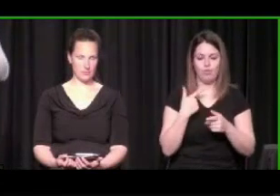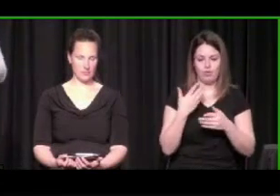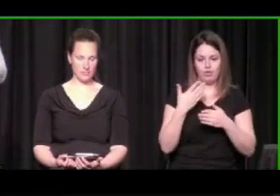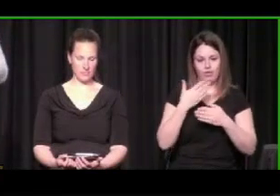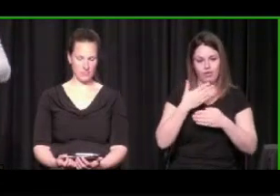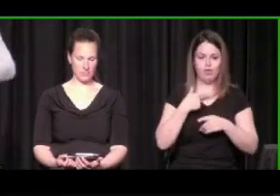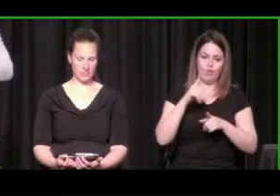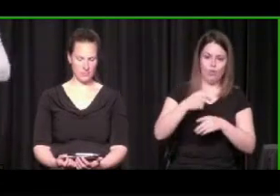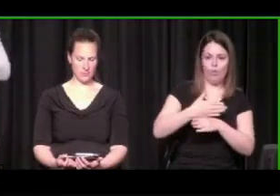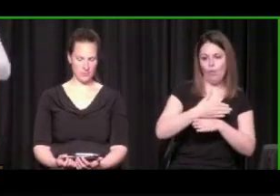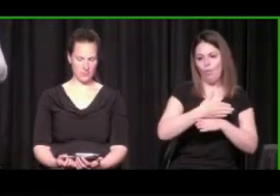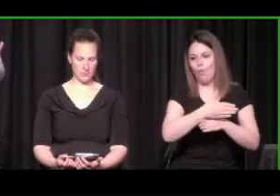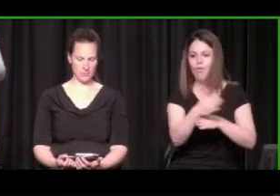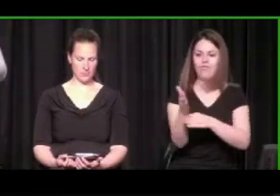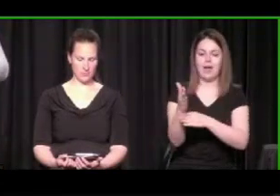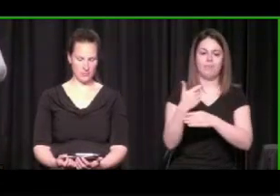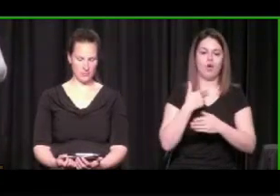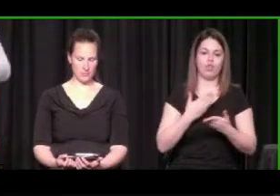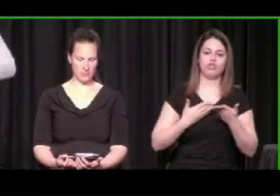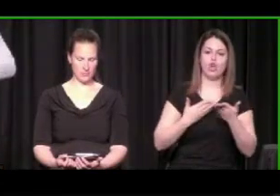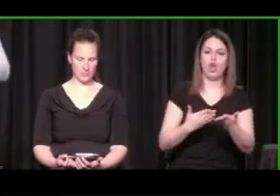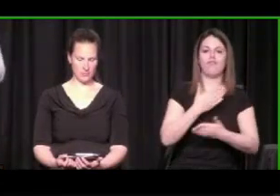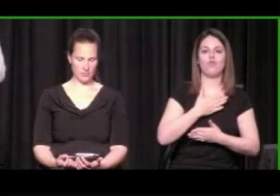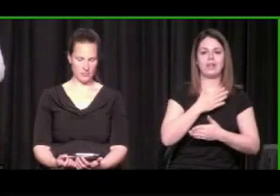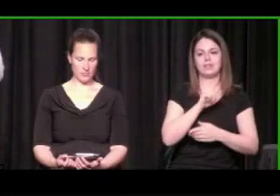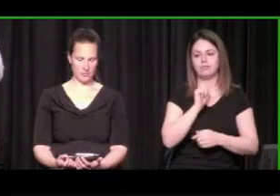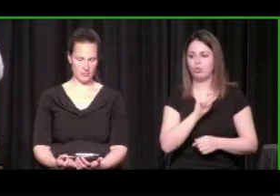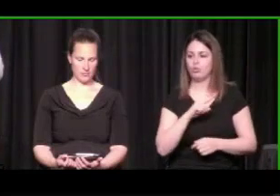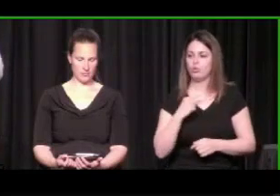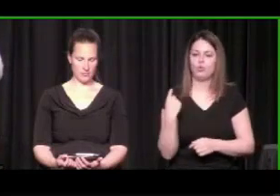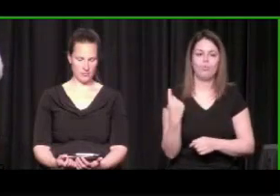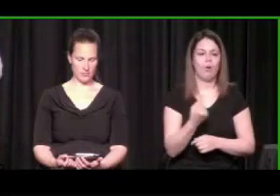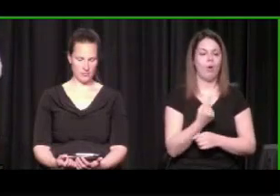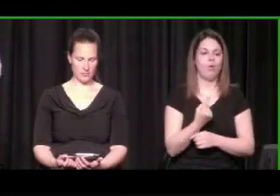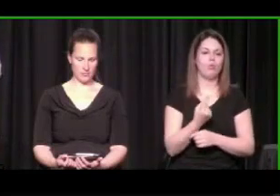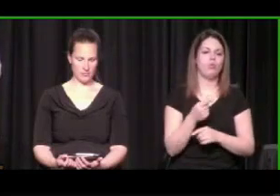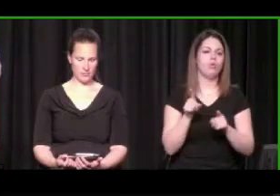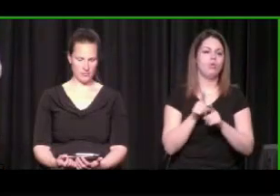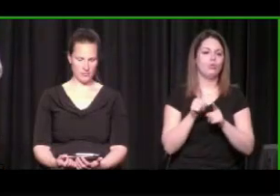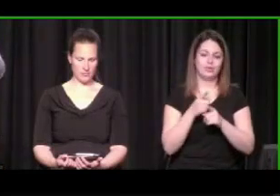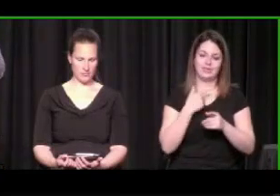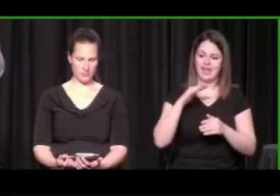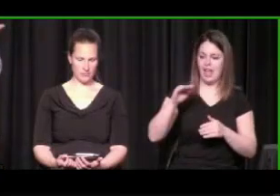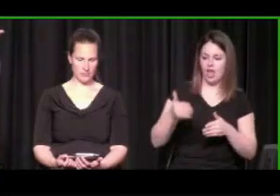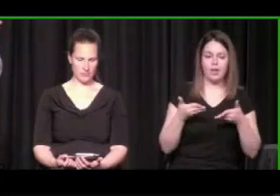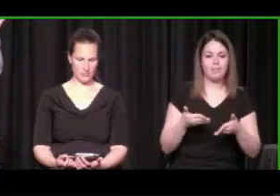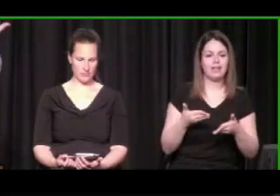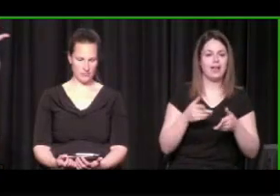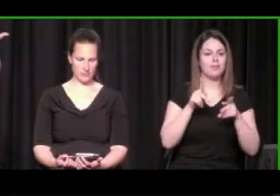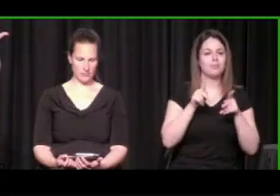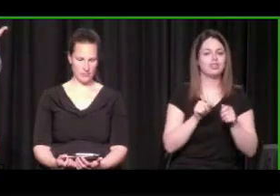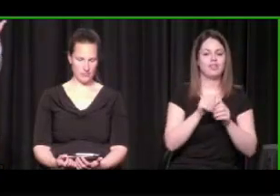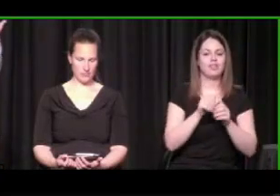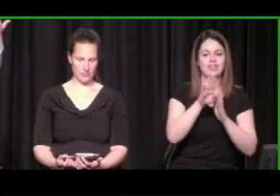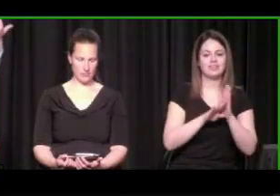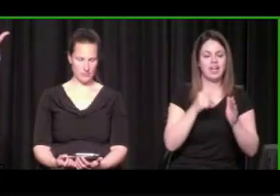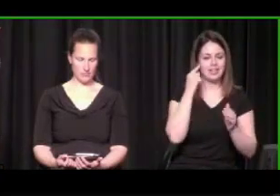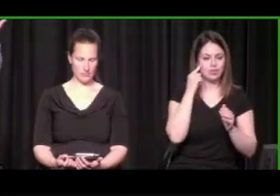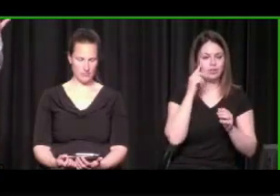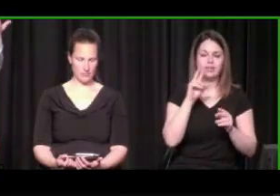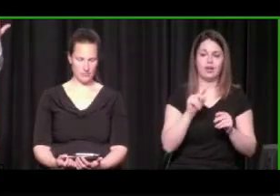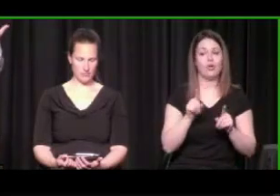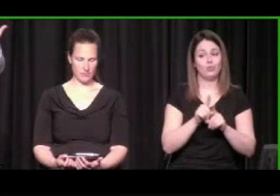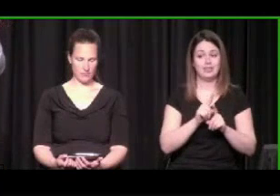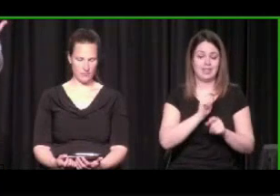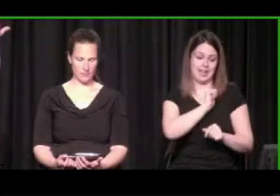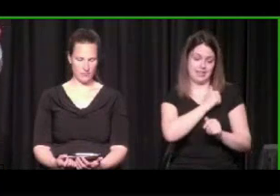en se disant, ben voilà, nous offrons des loisirs à tout le monde, nous accueillons maintenant des personnes qui ont une déficience intellectuelle. L'attitude des intervenants doit